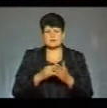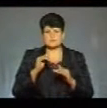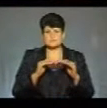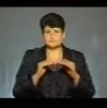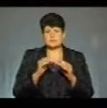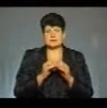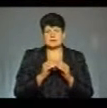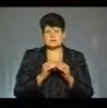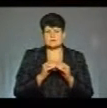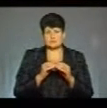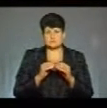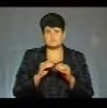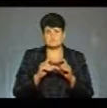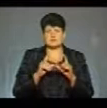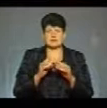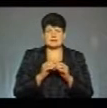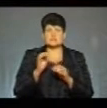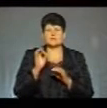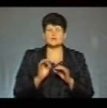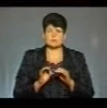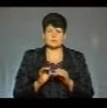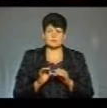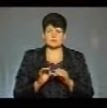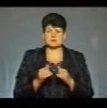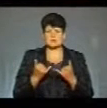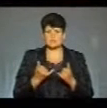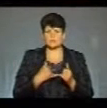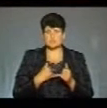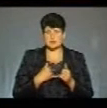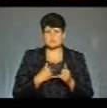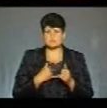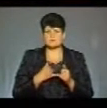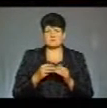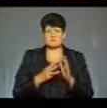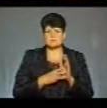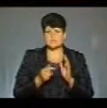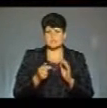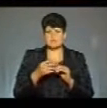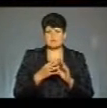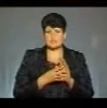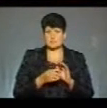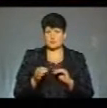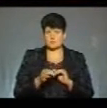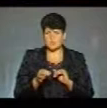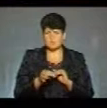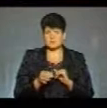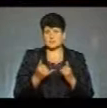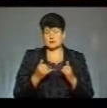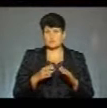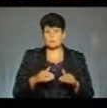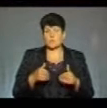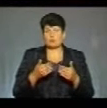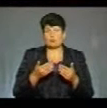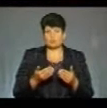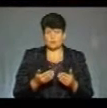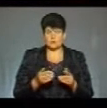10% порівняно з тим, які зараз діють. Тобто у нас зараз діє тариф на 18 гривень 19 копійок, і зараз ми пропонуємо,